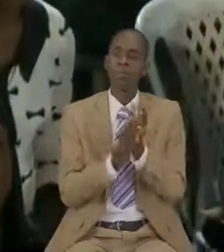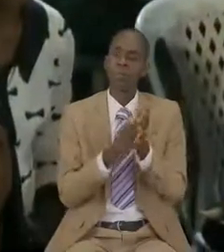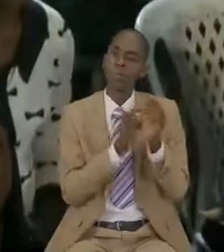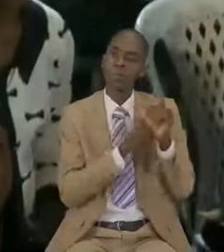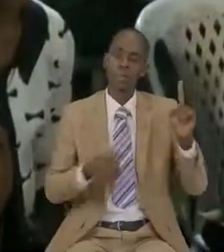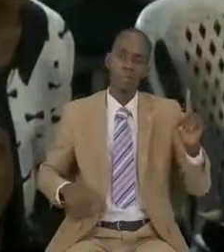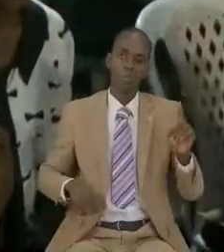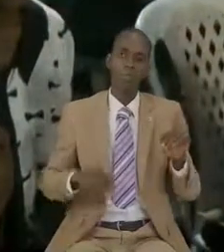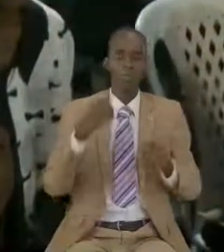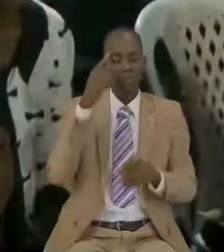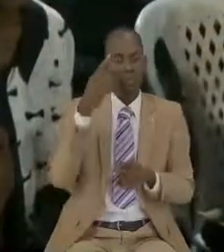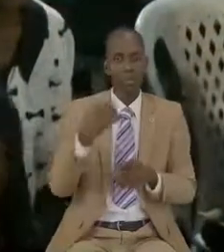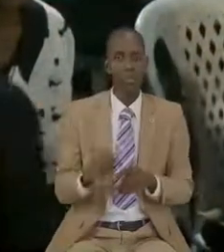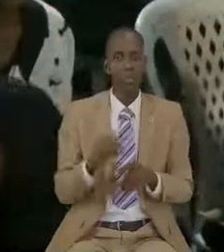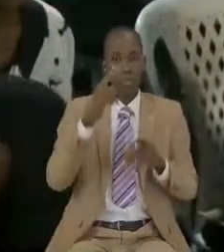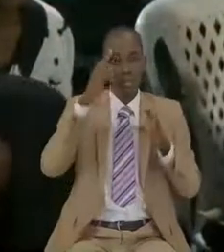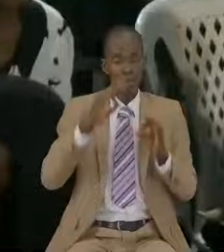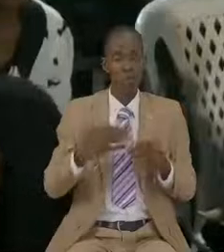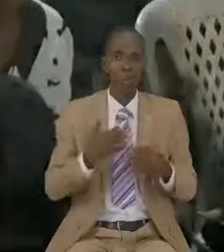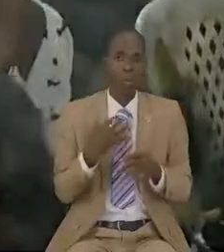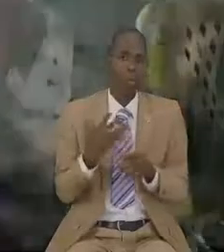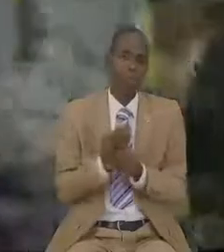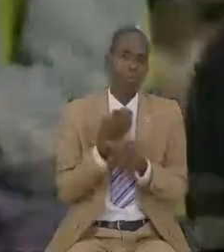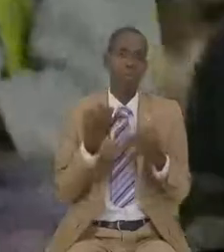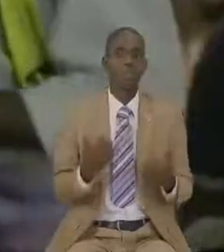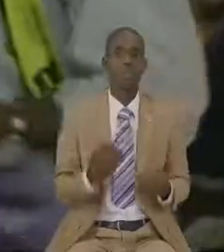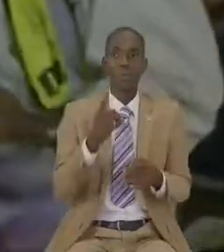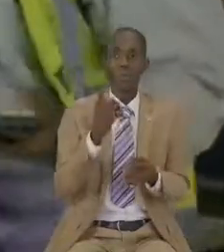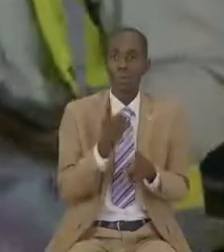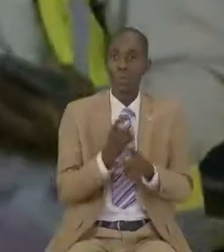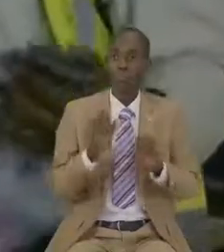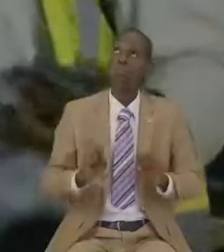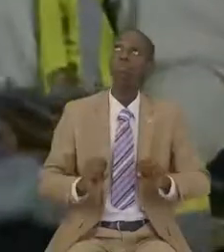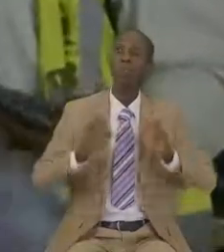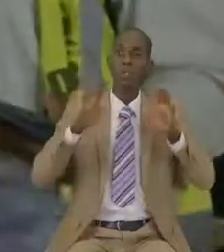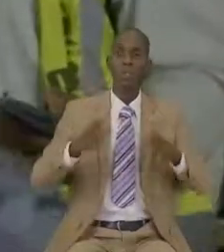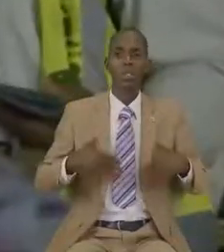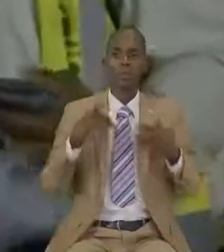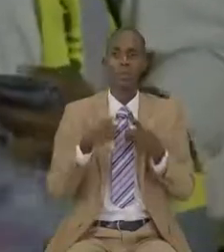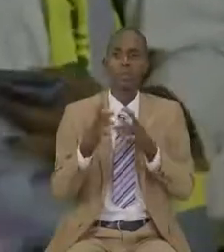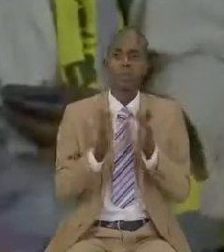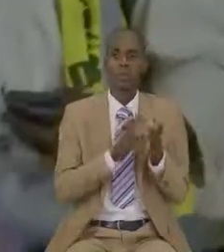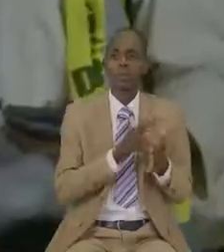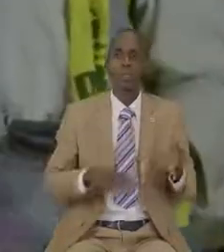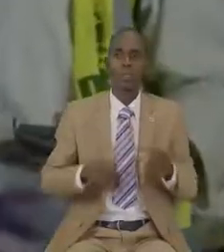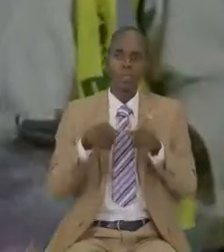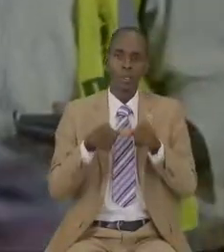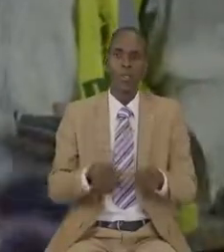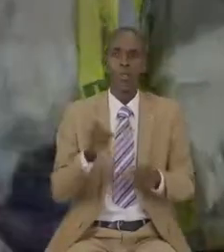Merci pour la décision que vous avez prise. Vous venez donner votre vie au Seigneur Jésus-Christ. Toujours debout là où vous